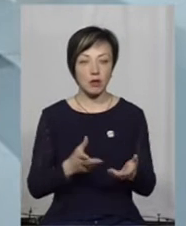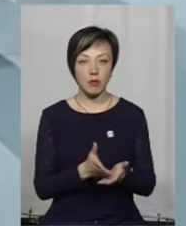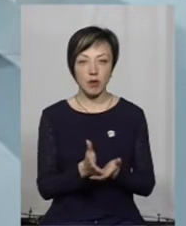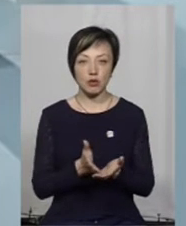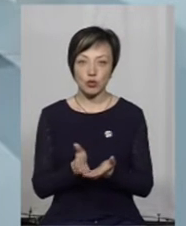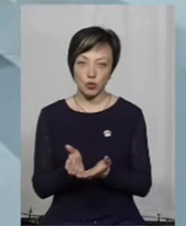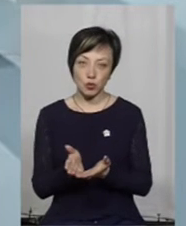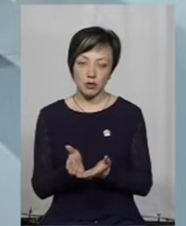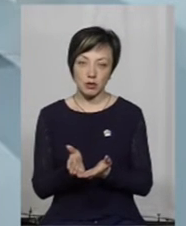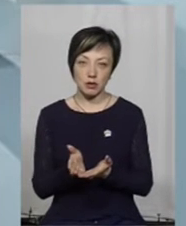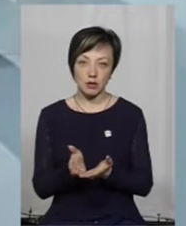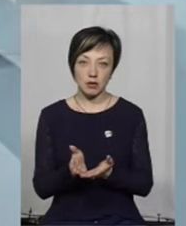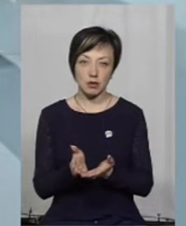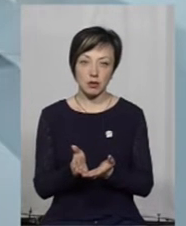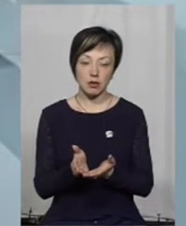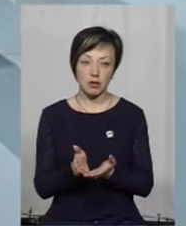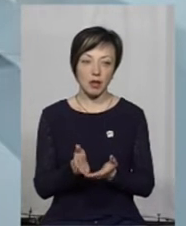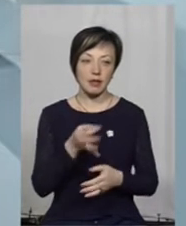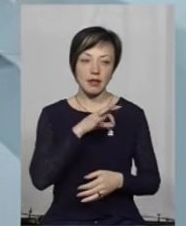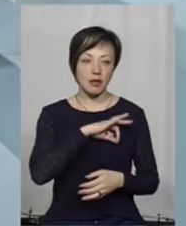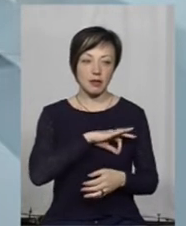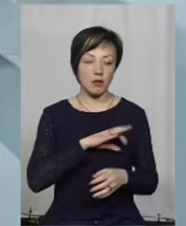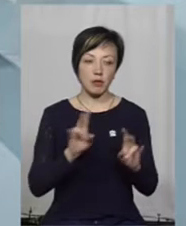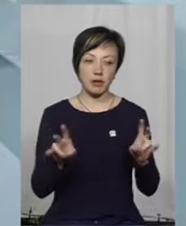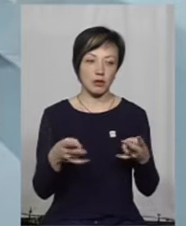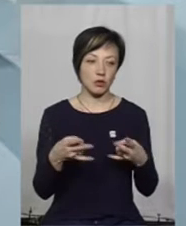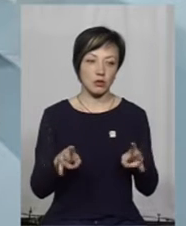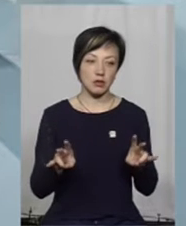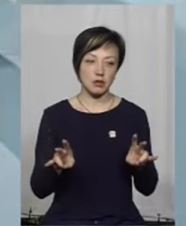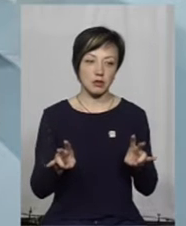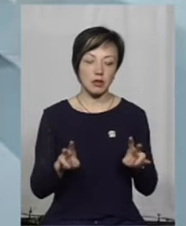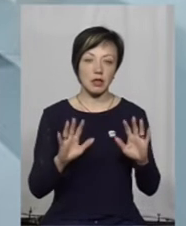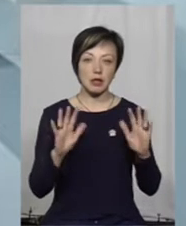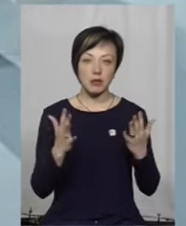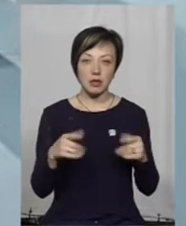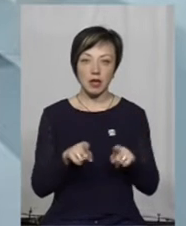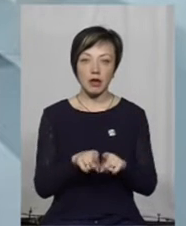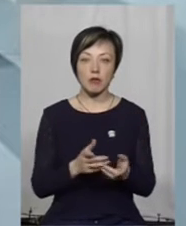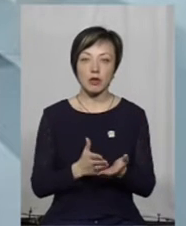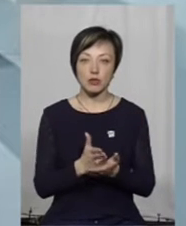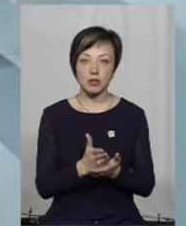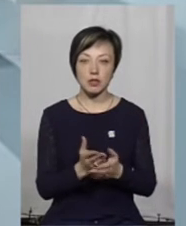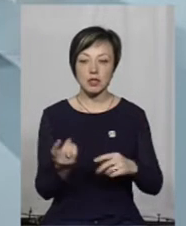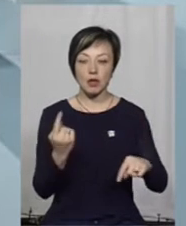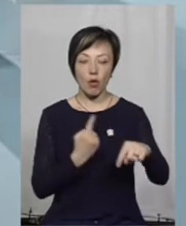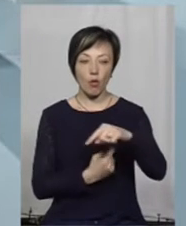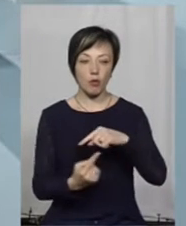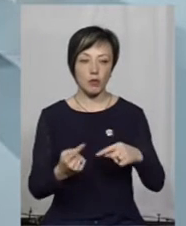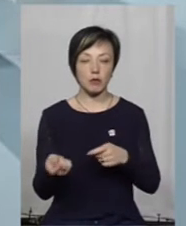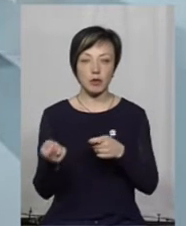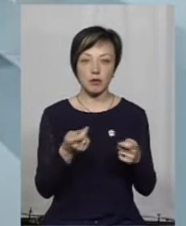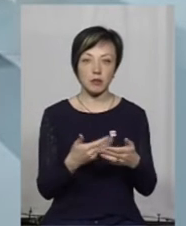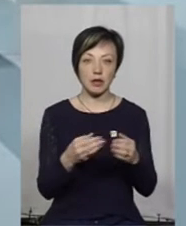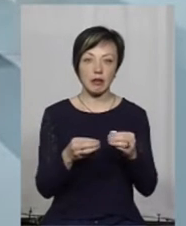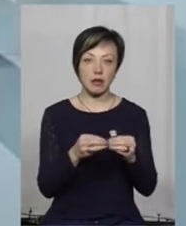вони не то, що не рентабельні, вони навіть недоцільні, тому що траплялися такі маршрути, які за оберт перевозили